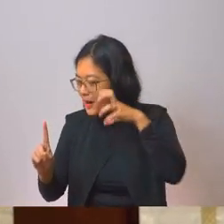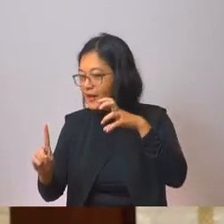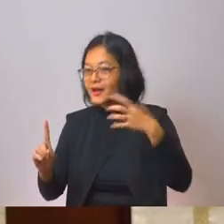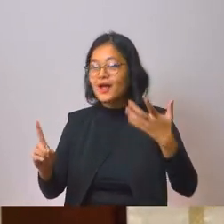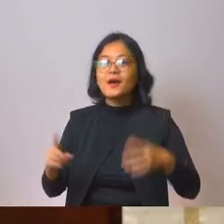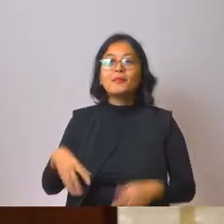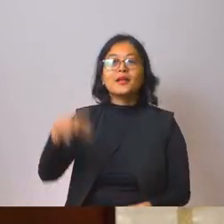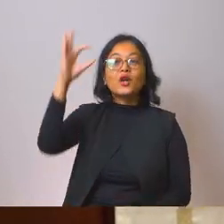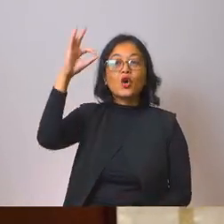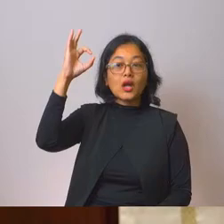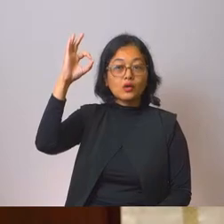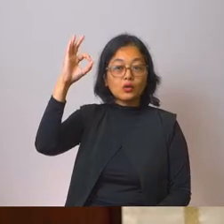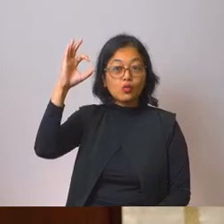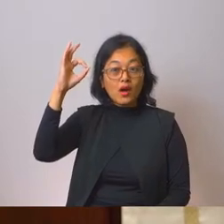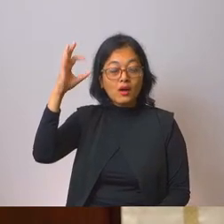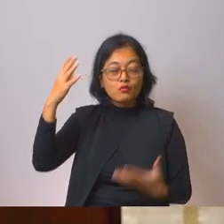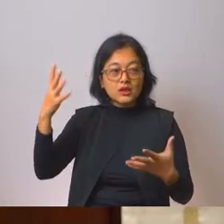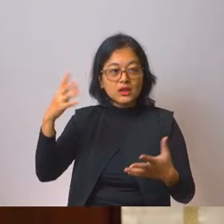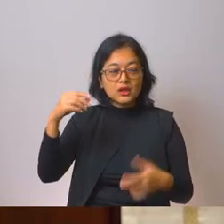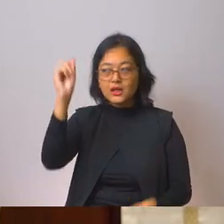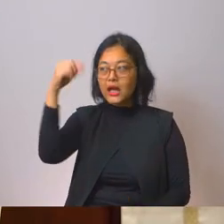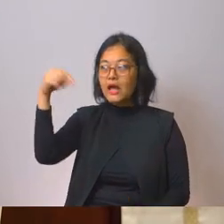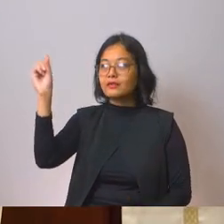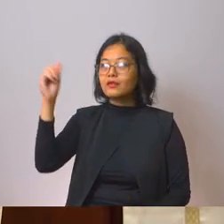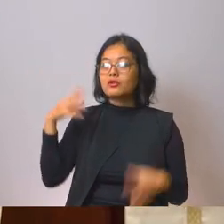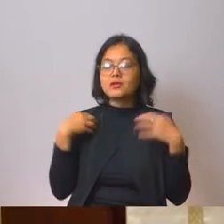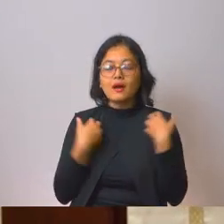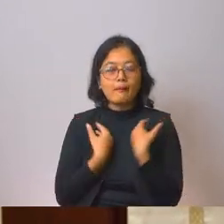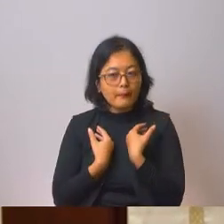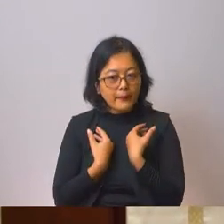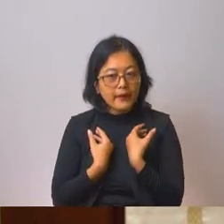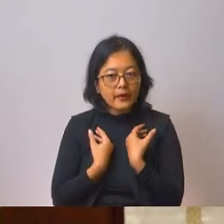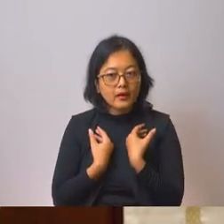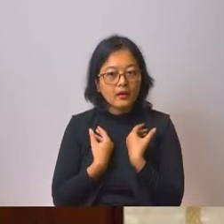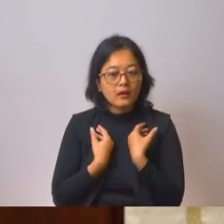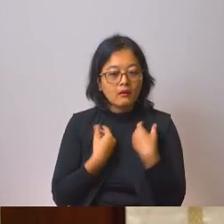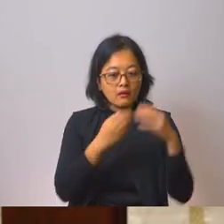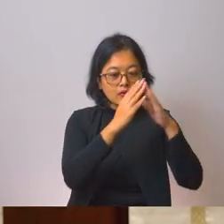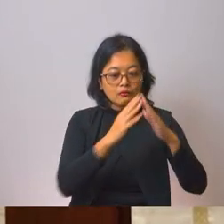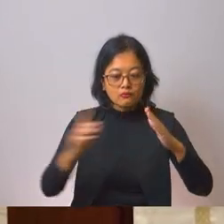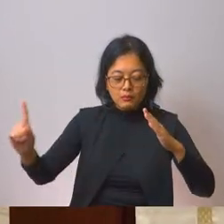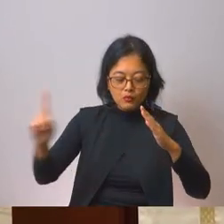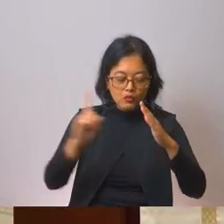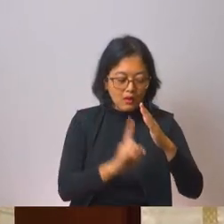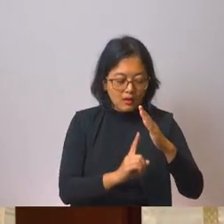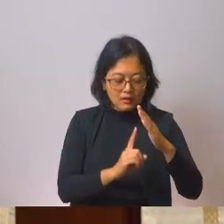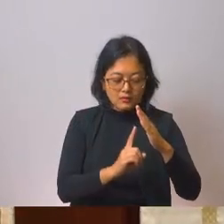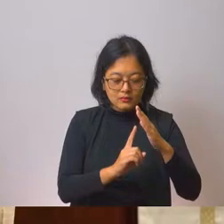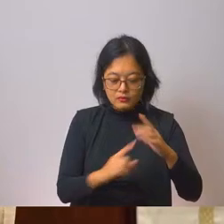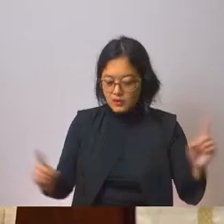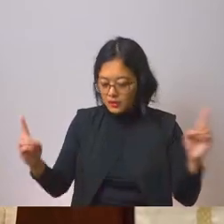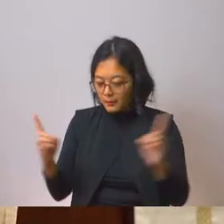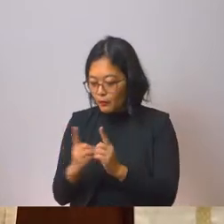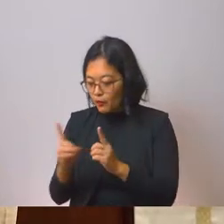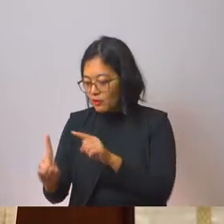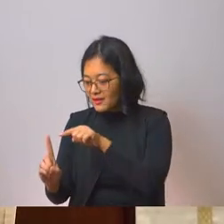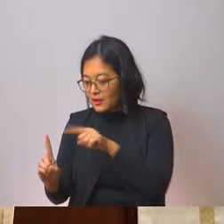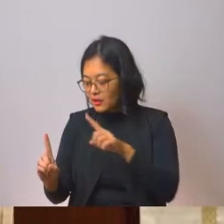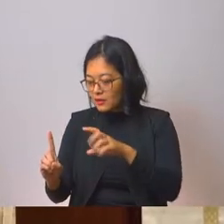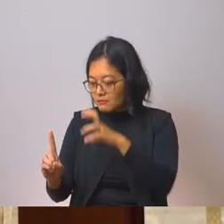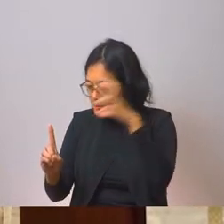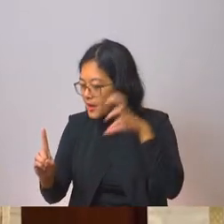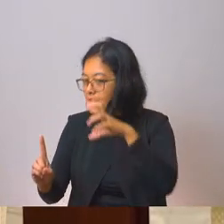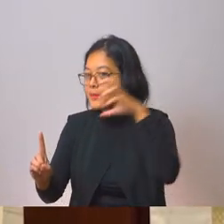papa mama seringkali ketika merespon sikap, tindakan, pikiran, perasaan